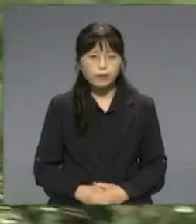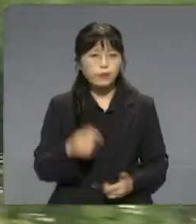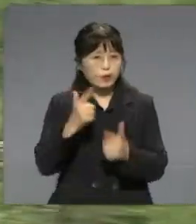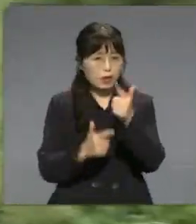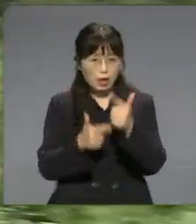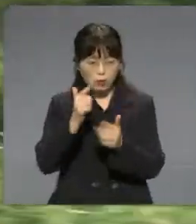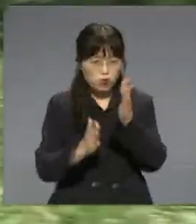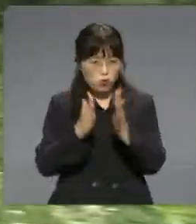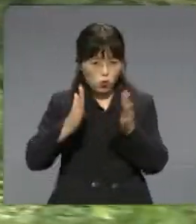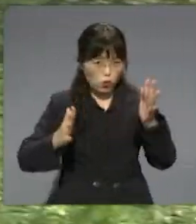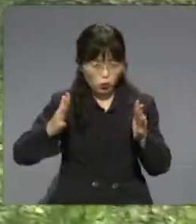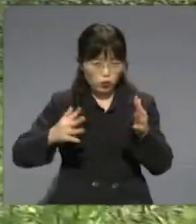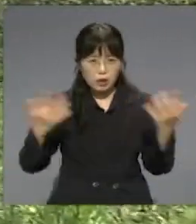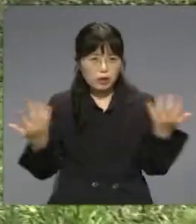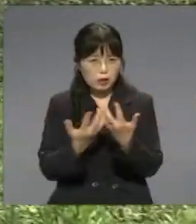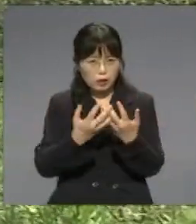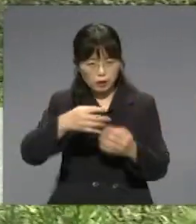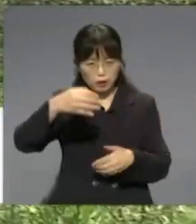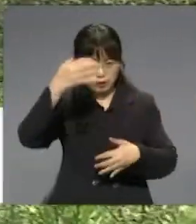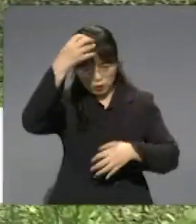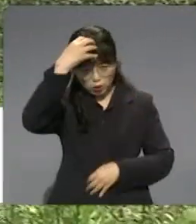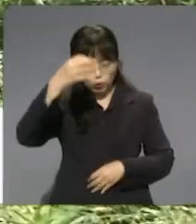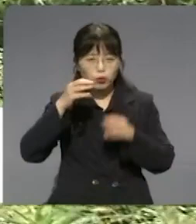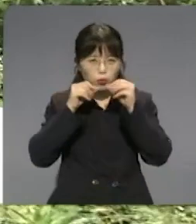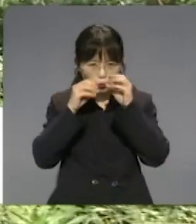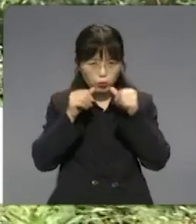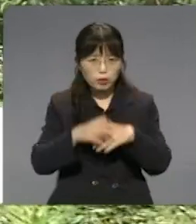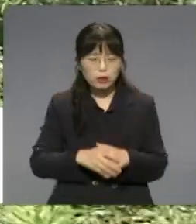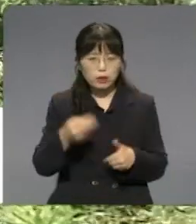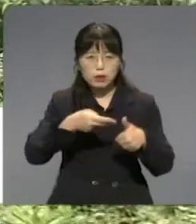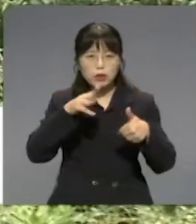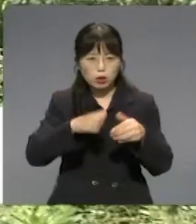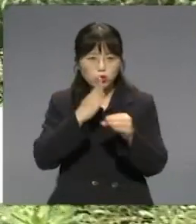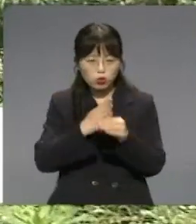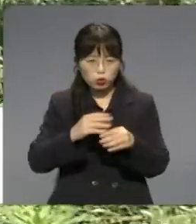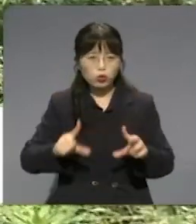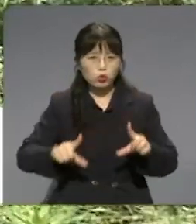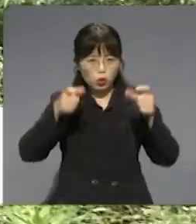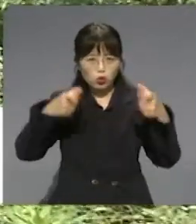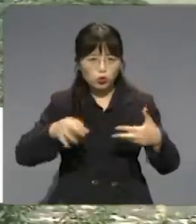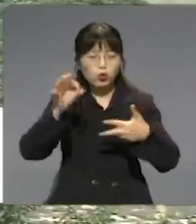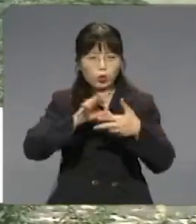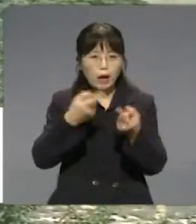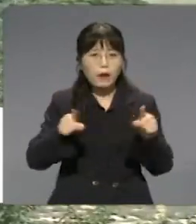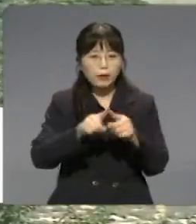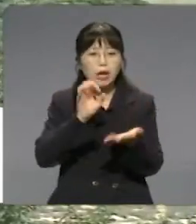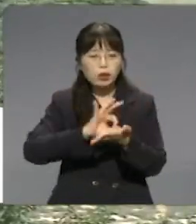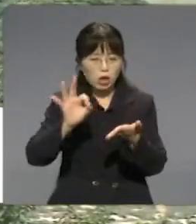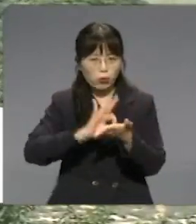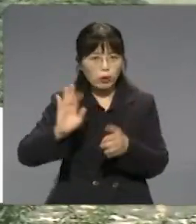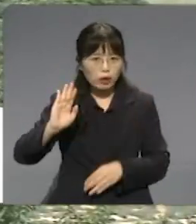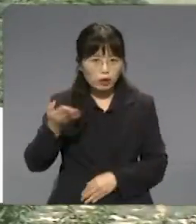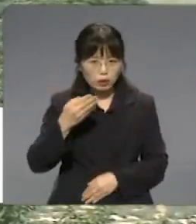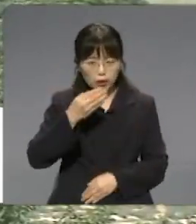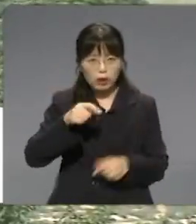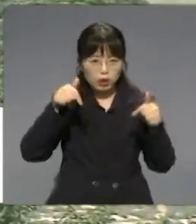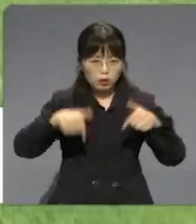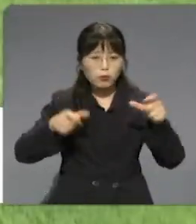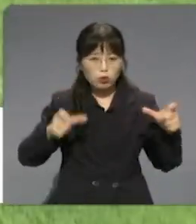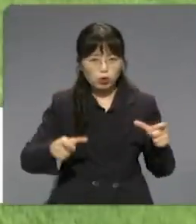나무들이 울창하게 우거진 인천 영종도 한 부지. 인천 중구와 동구 옹진군이 함께 사용하게 될